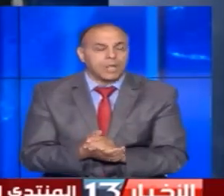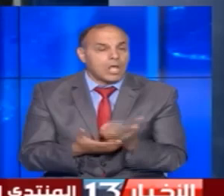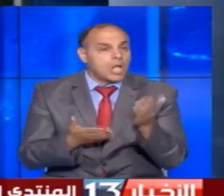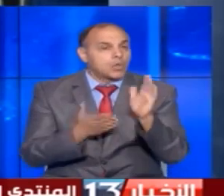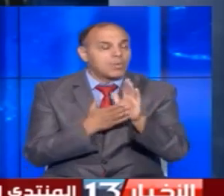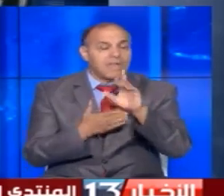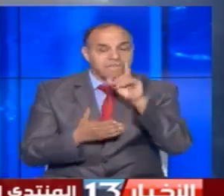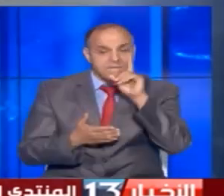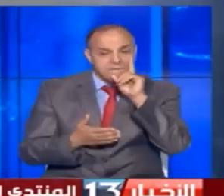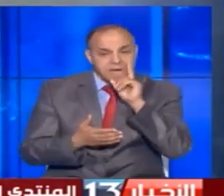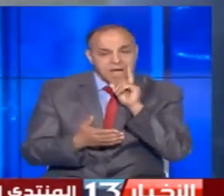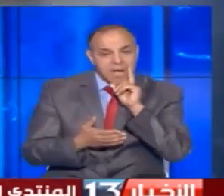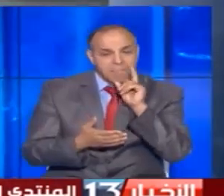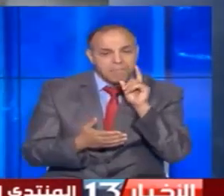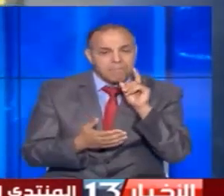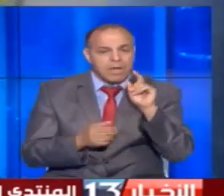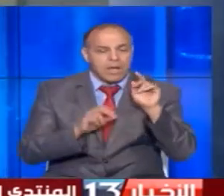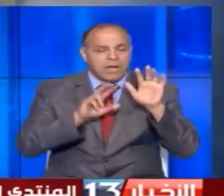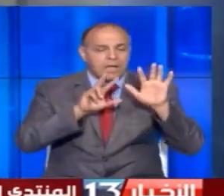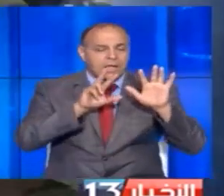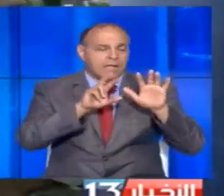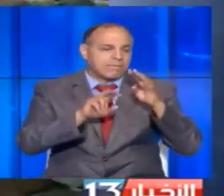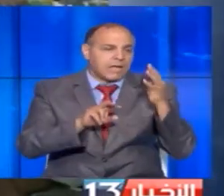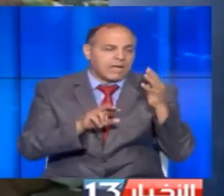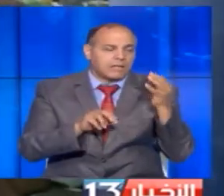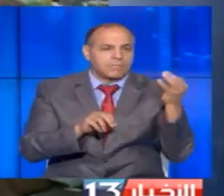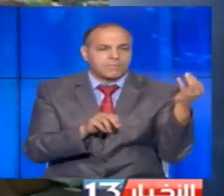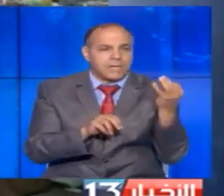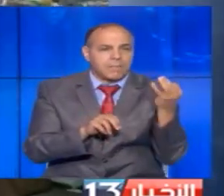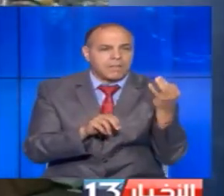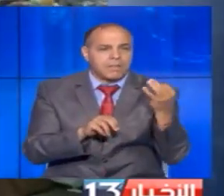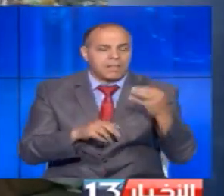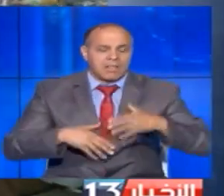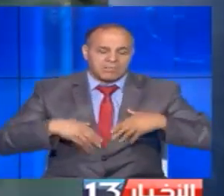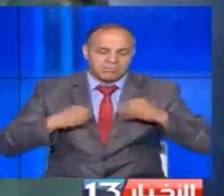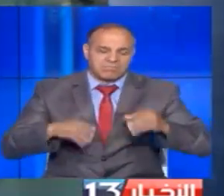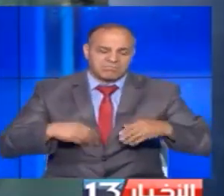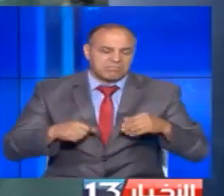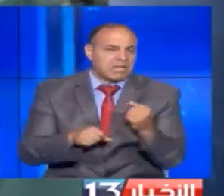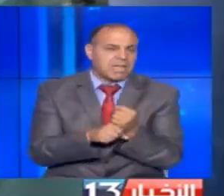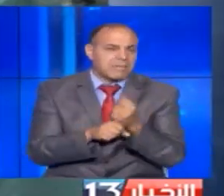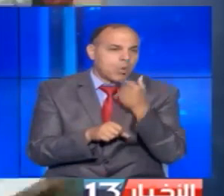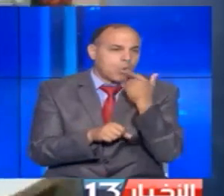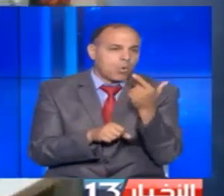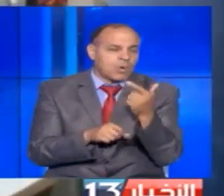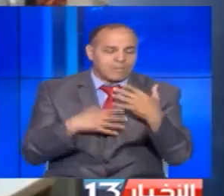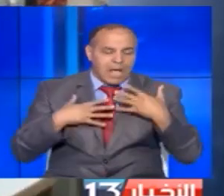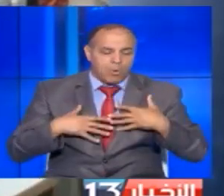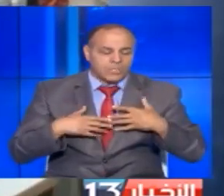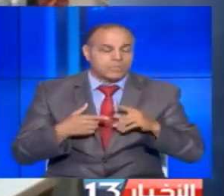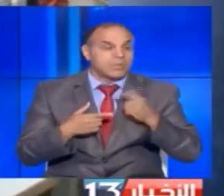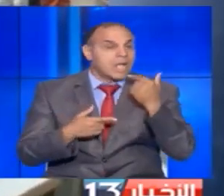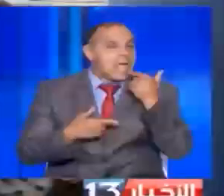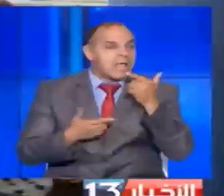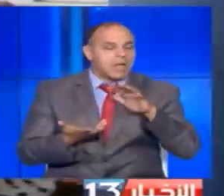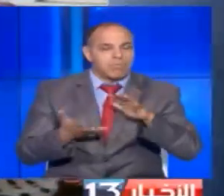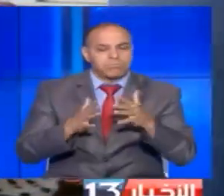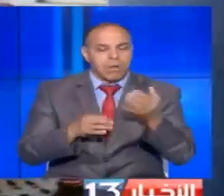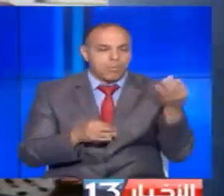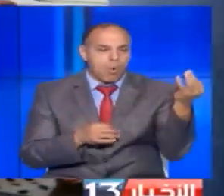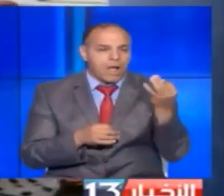النساء حوالي اربعه وثمانين بالمائه من جمله المسرحين من العاملات في مجال النسيج ويتراوح معدل